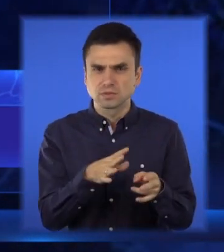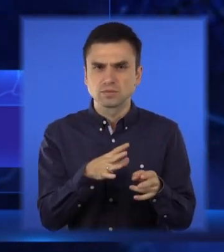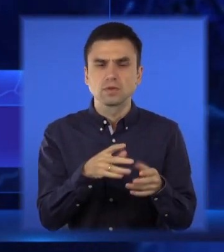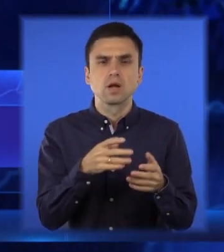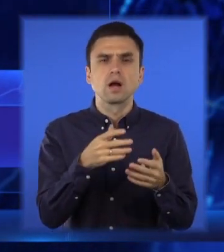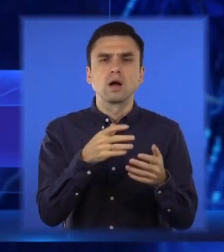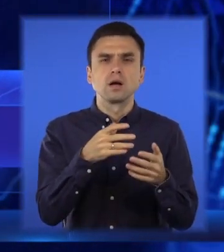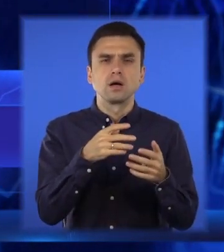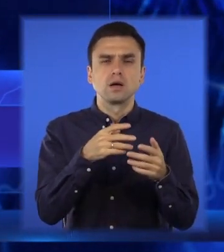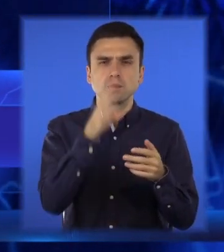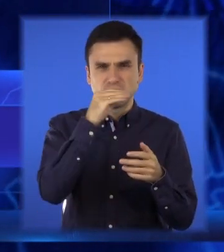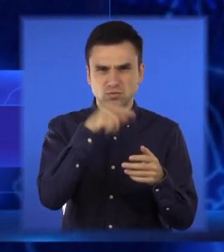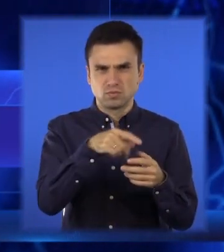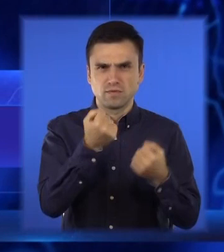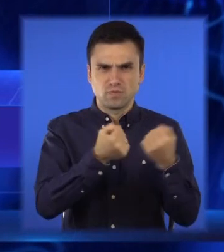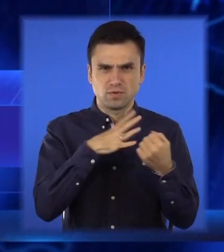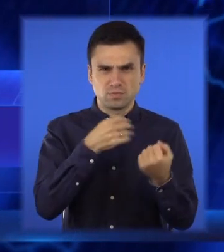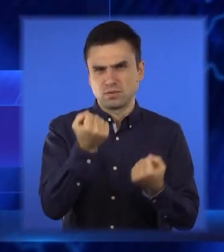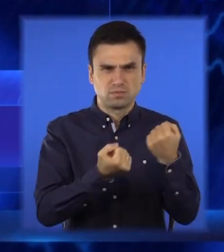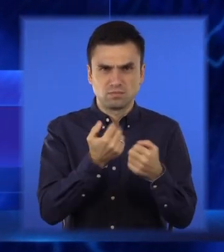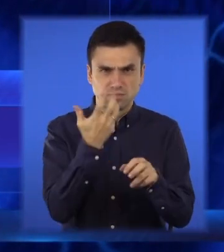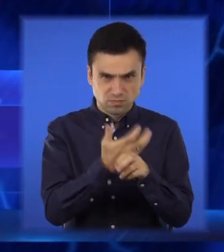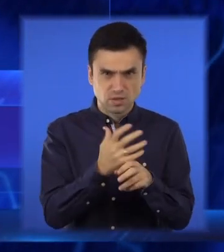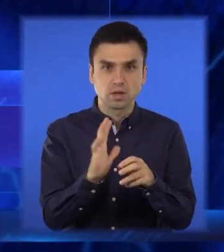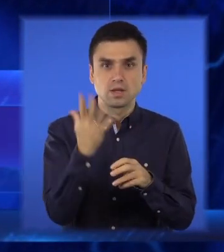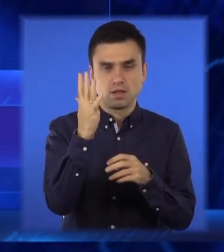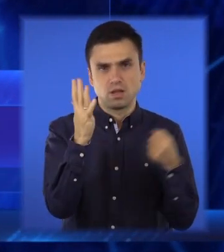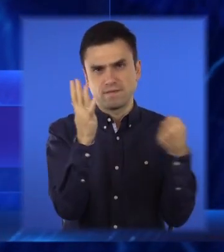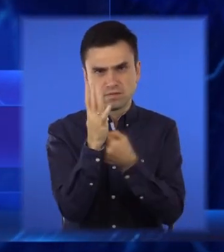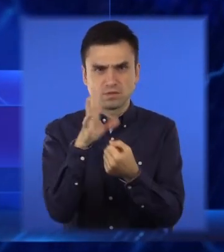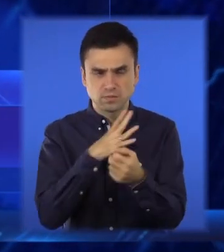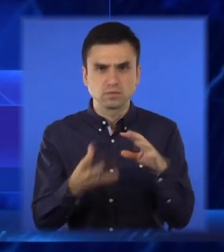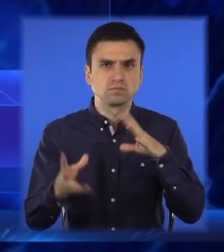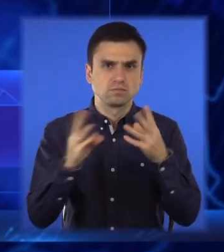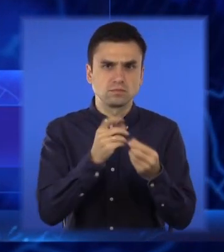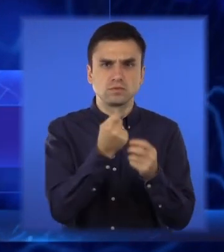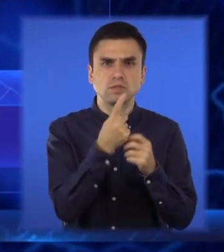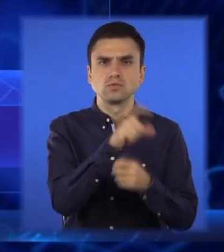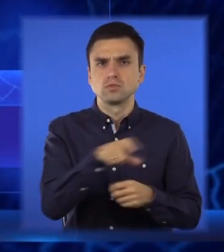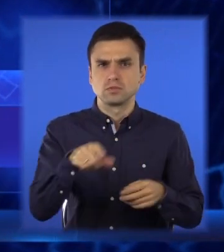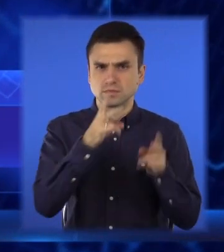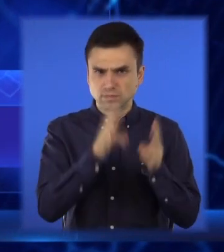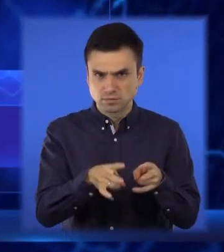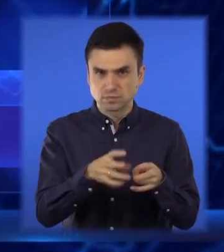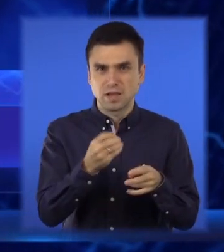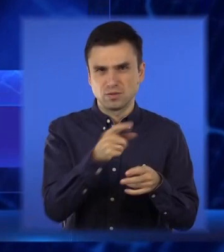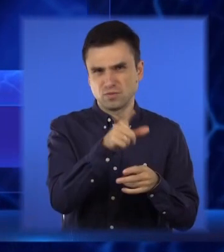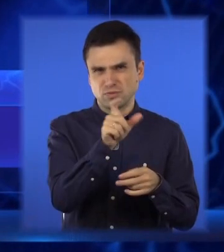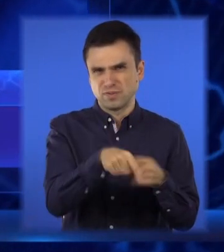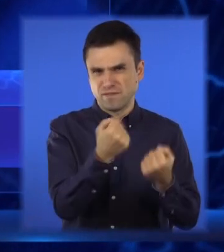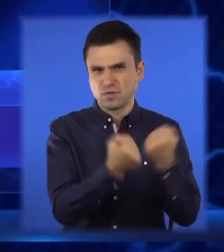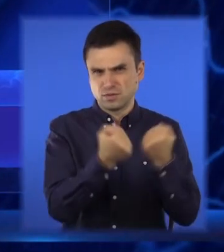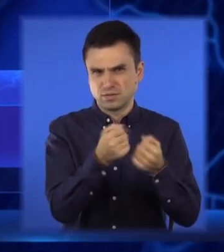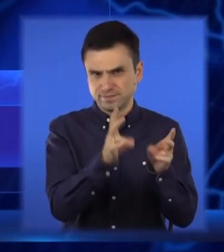з керуванням, допустив наїзд на дерево, в результаті якого постраждало 11 пасажирів та безпосередньо водій даного транспортного